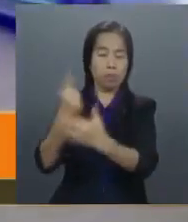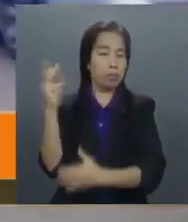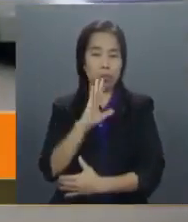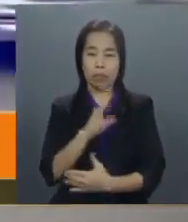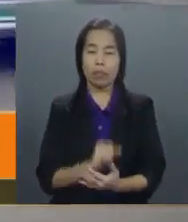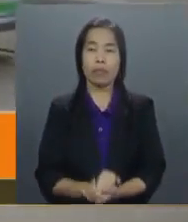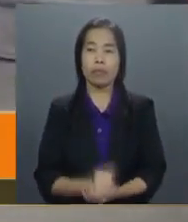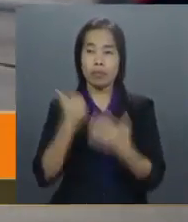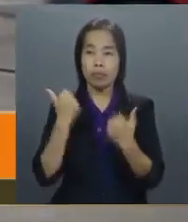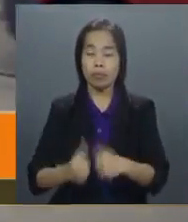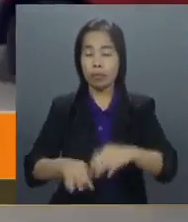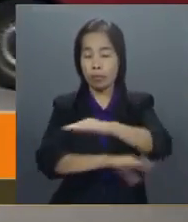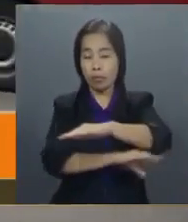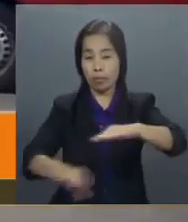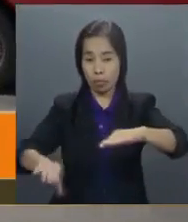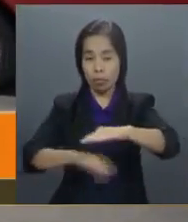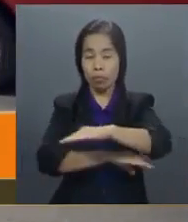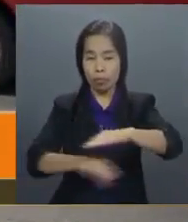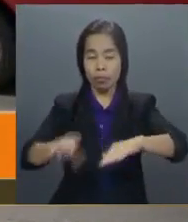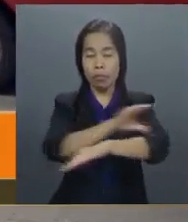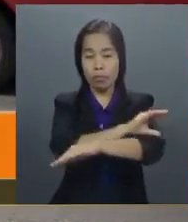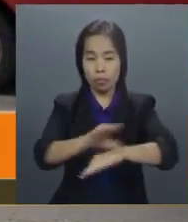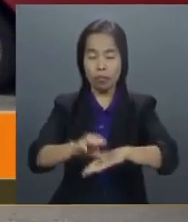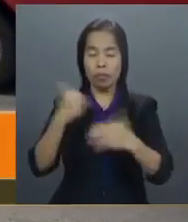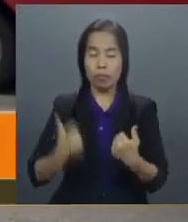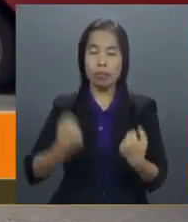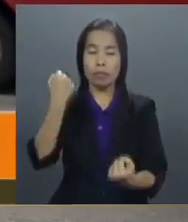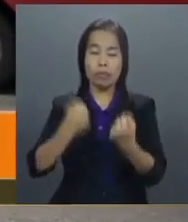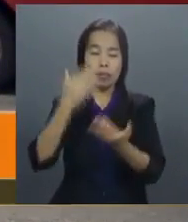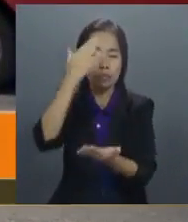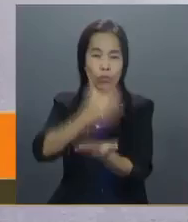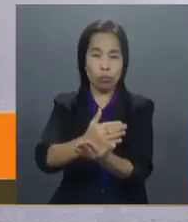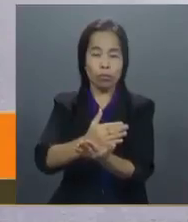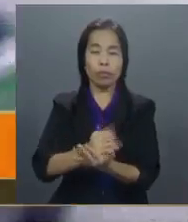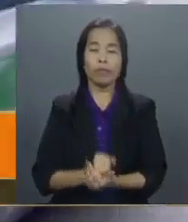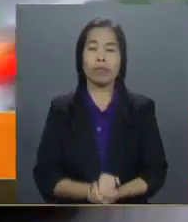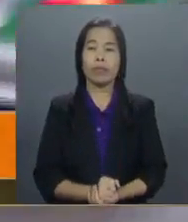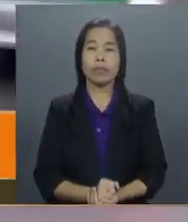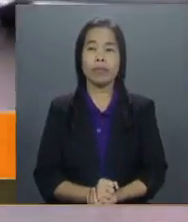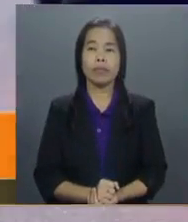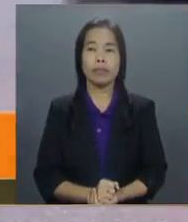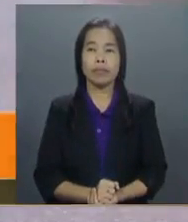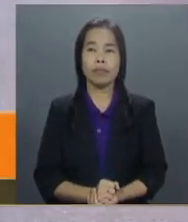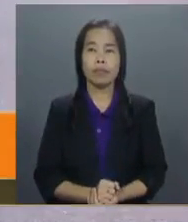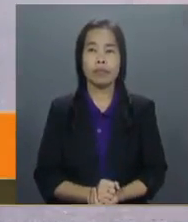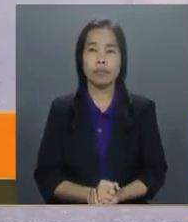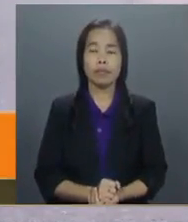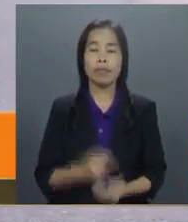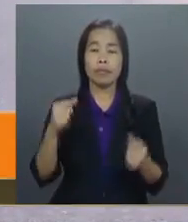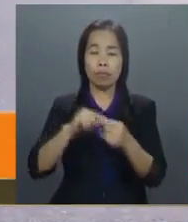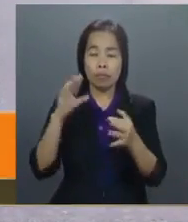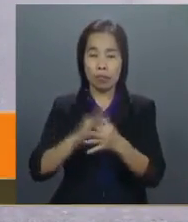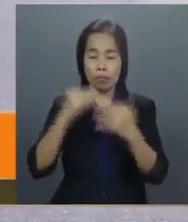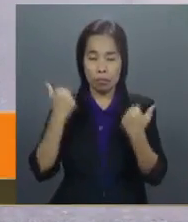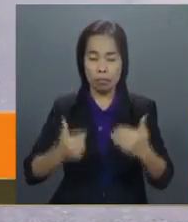ะที่รถไฟใต้ดินและรถโดยสารสาธารณะต้องหยุดให้บริการชั่วคราวการปิดเมืองไล่ล่าดำเนิน